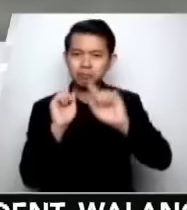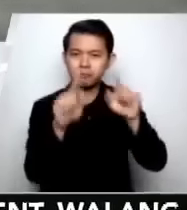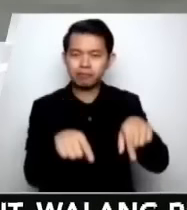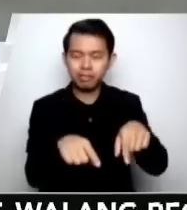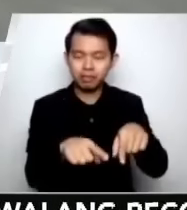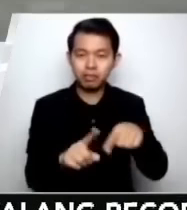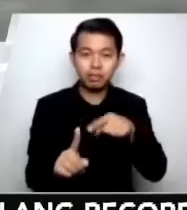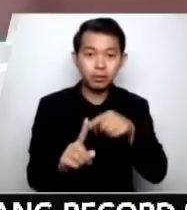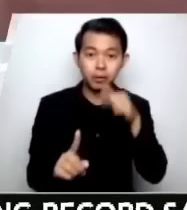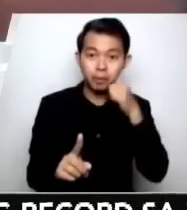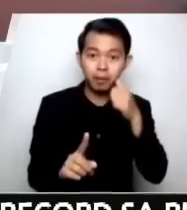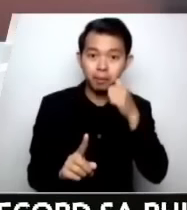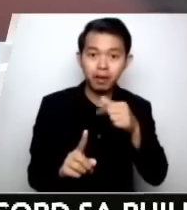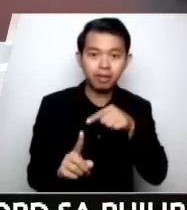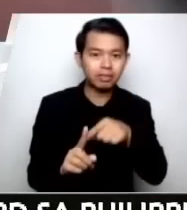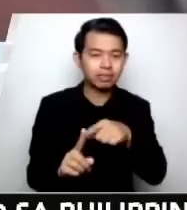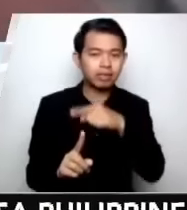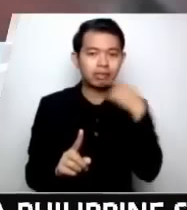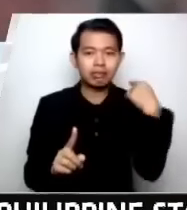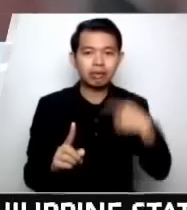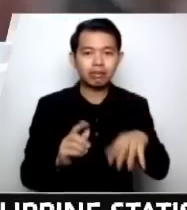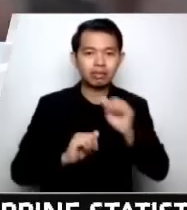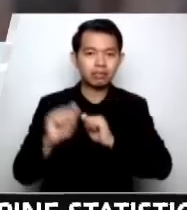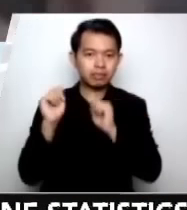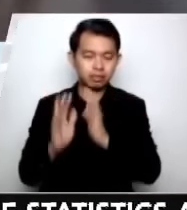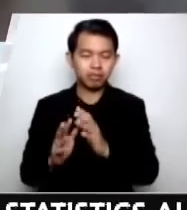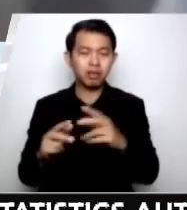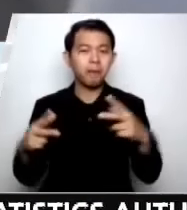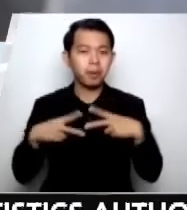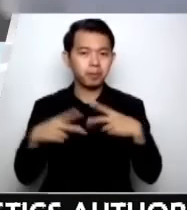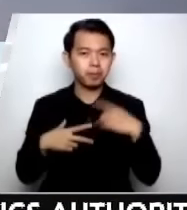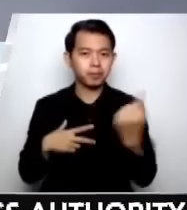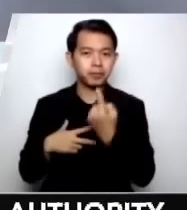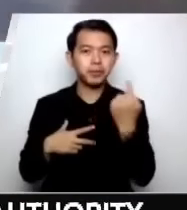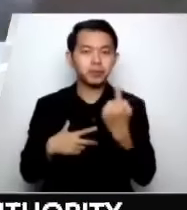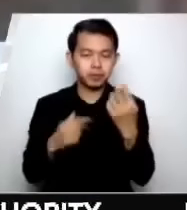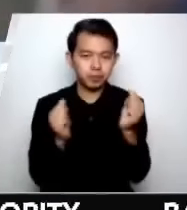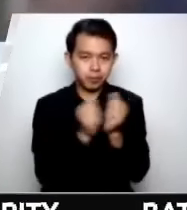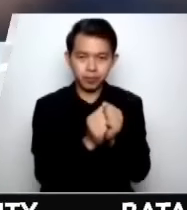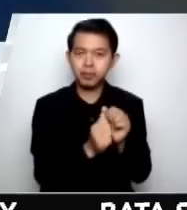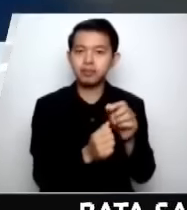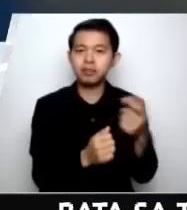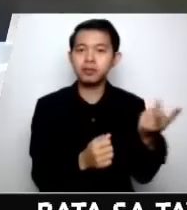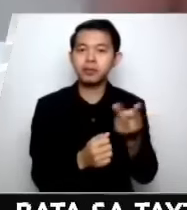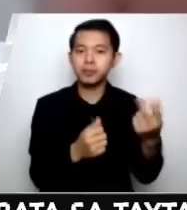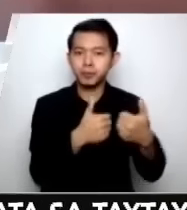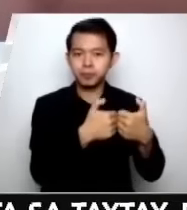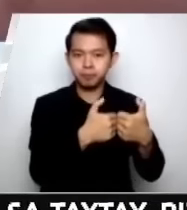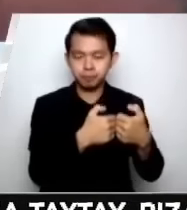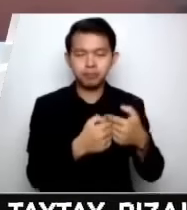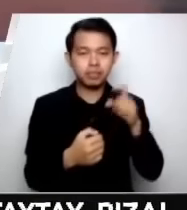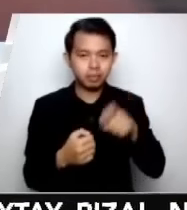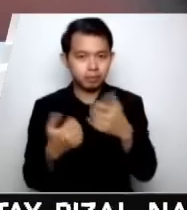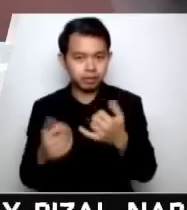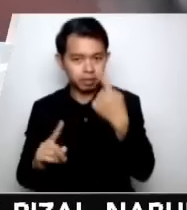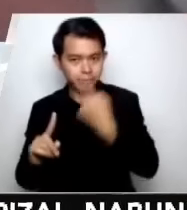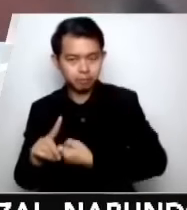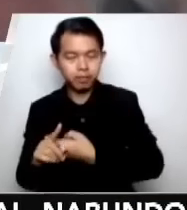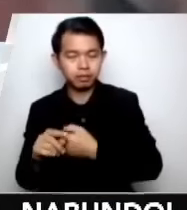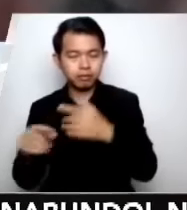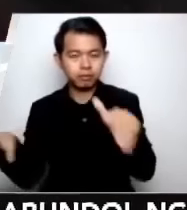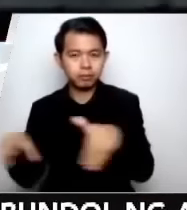Russian actress. Nakabakasyon siya roon at kanyang nobyo. Ikakasal na dapat sila ngayong buwan. Matapos ang trahedya noong